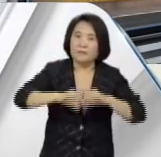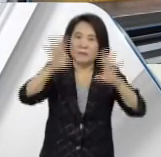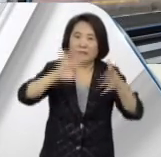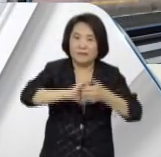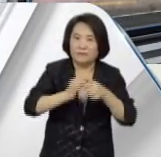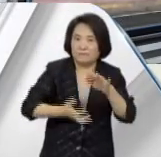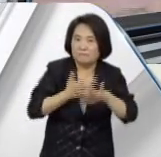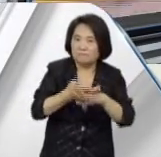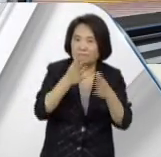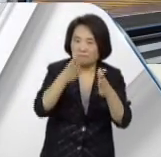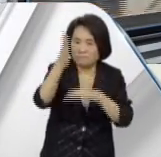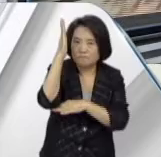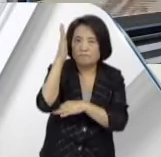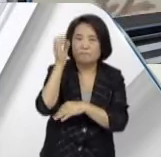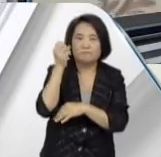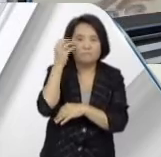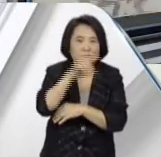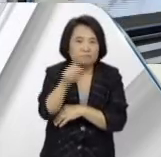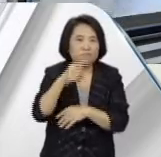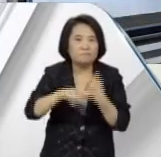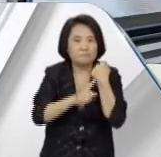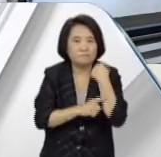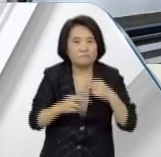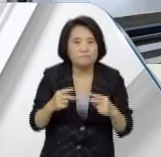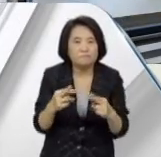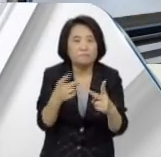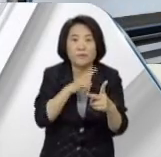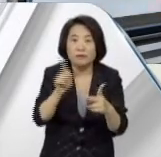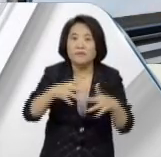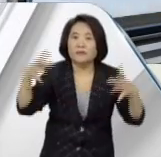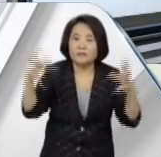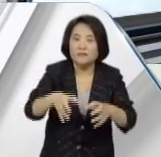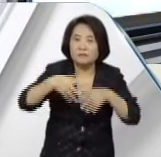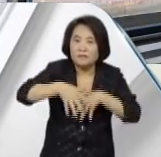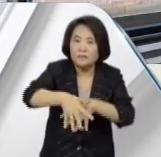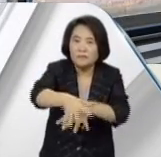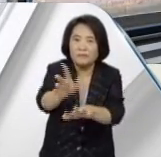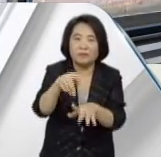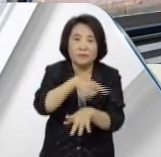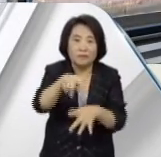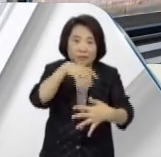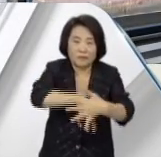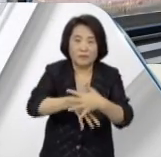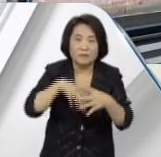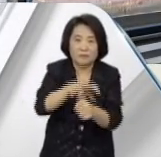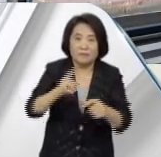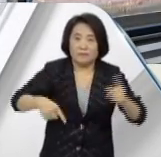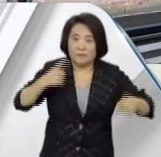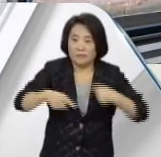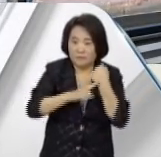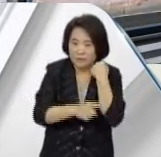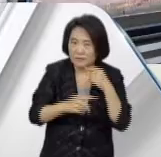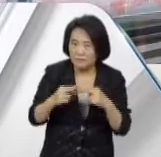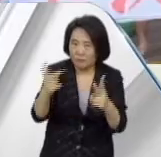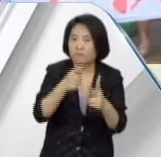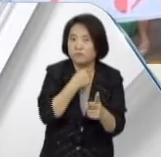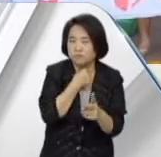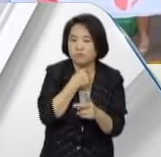政府全力监督新政府修改社会有行法制度，限制民众社会自由的法条。